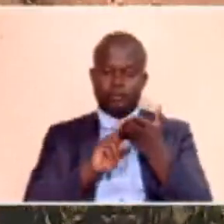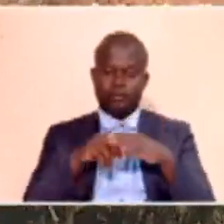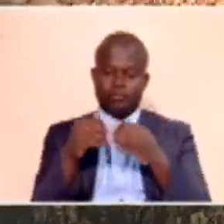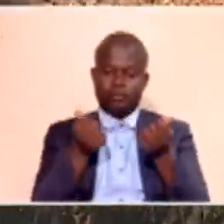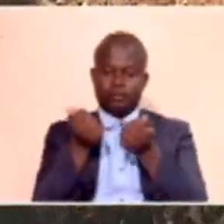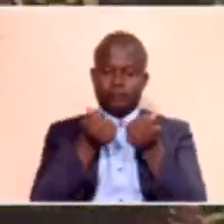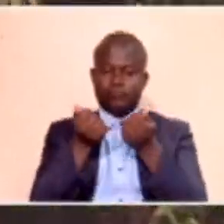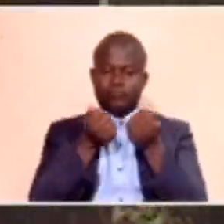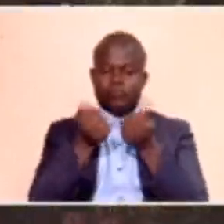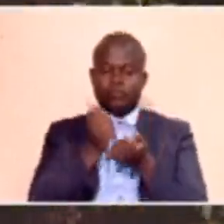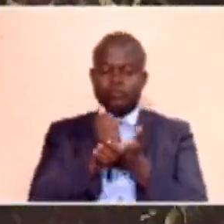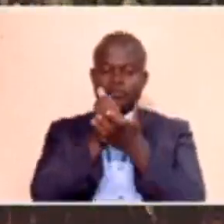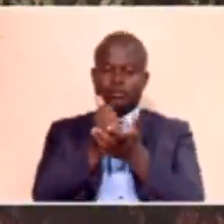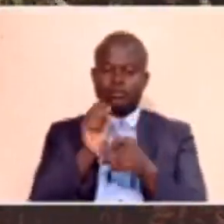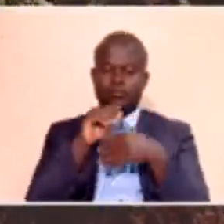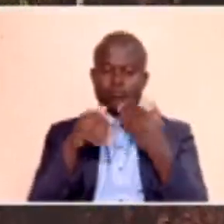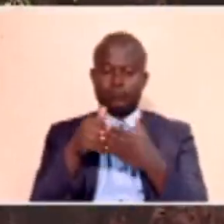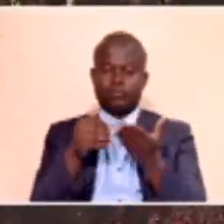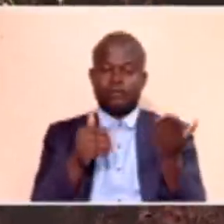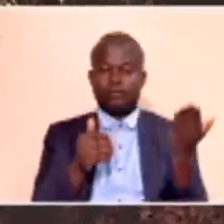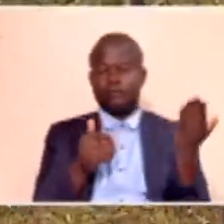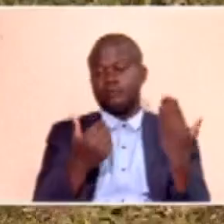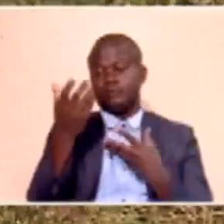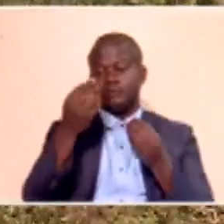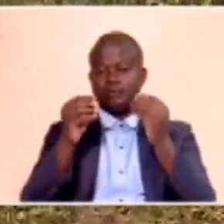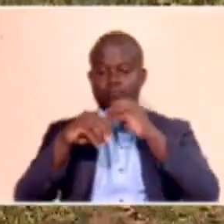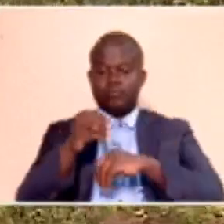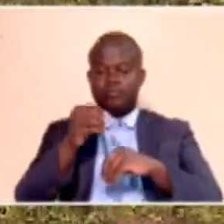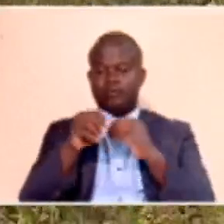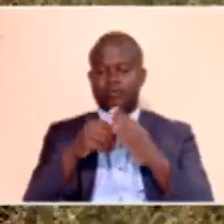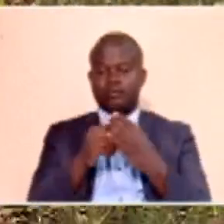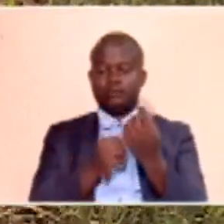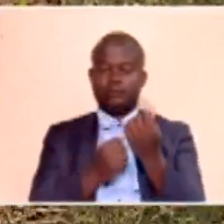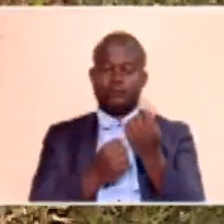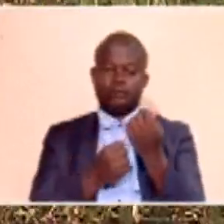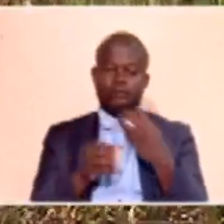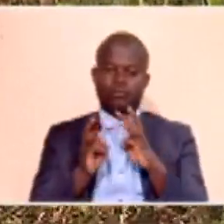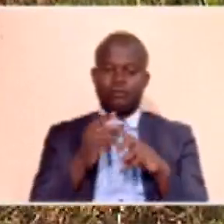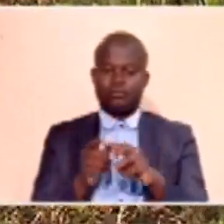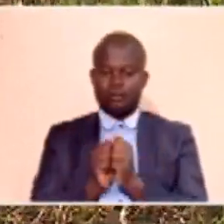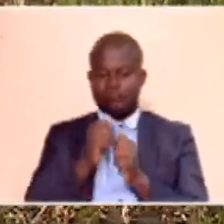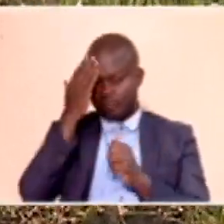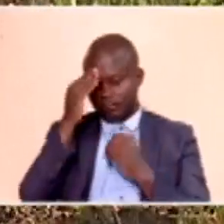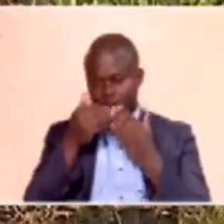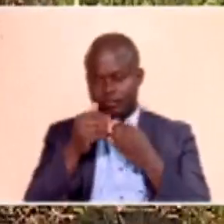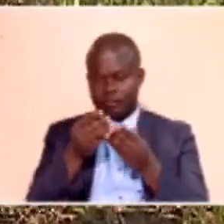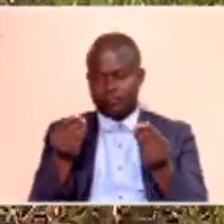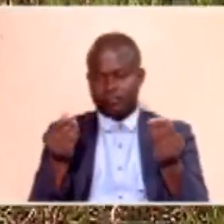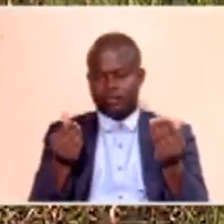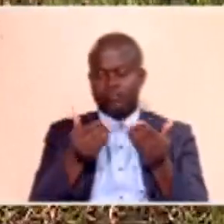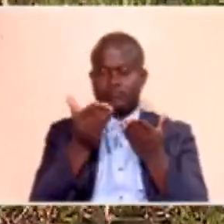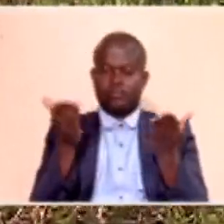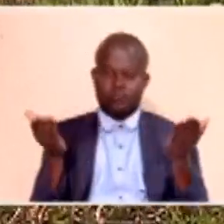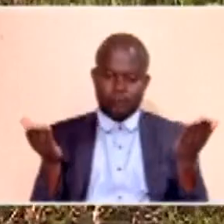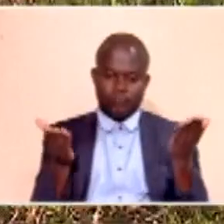n'imodoka zafashaga abaturage gutwara umusaruro wabo no kugenderana mu buryo butandukanye. Kubera iyangirika ry'ibi biraro